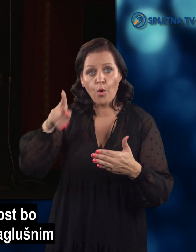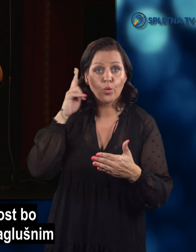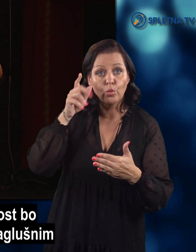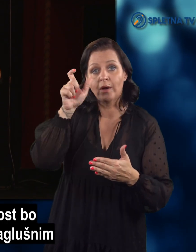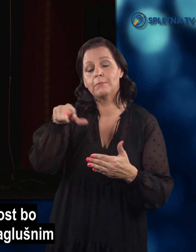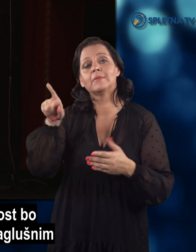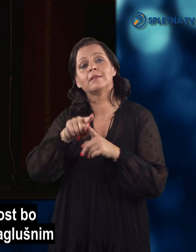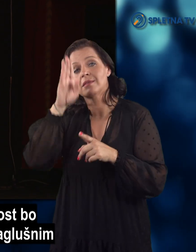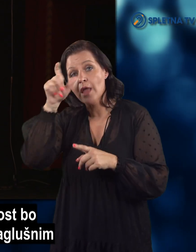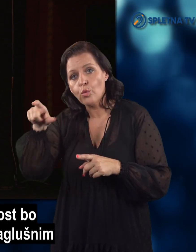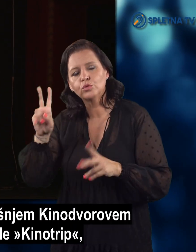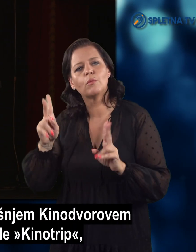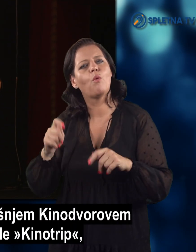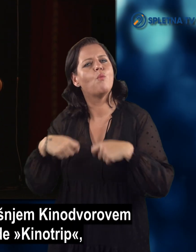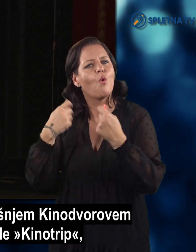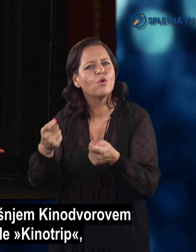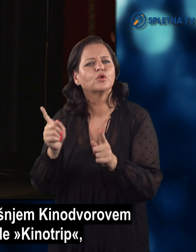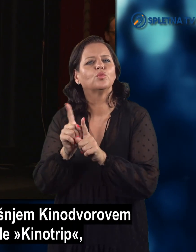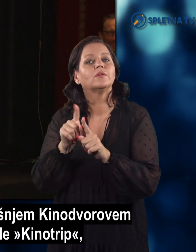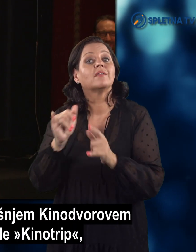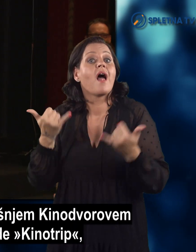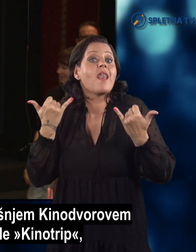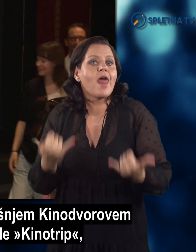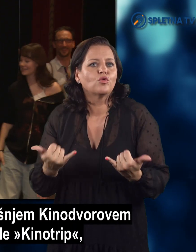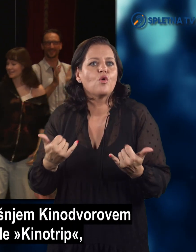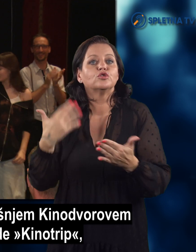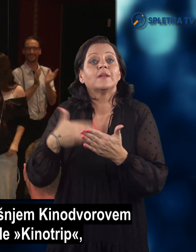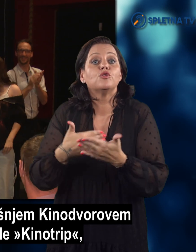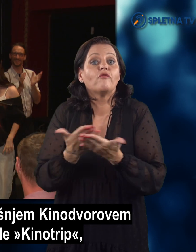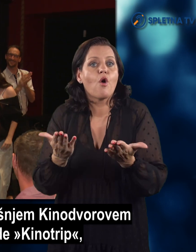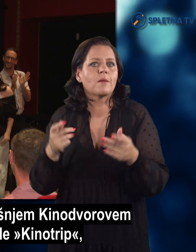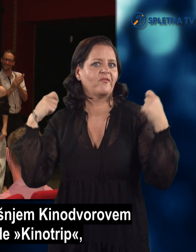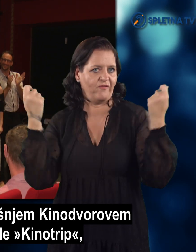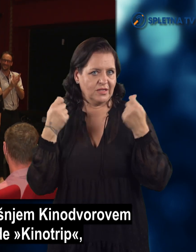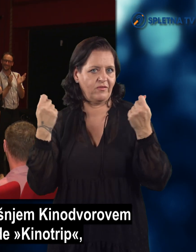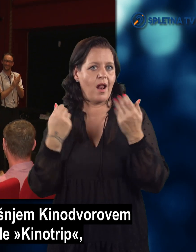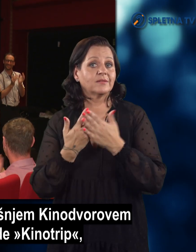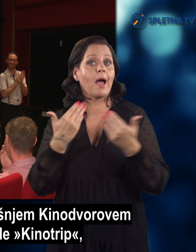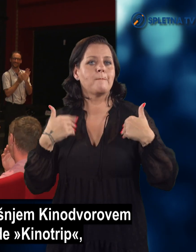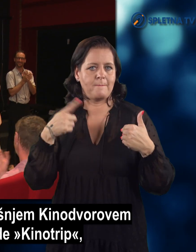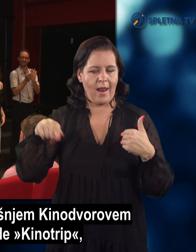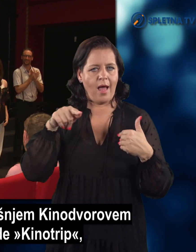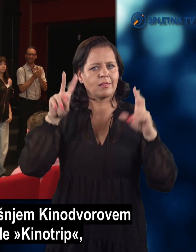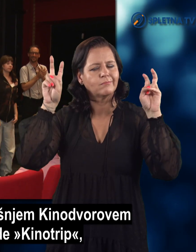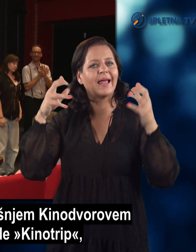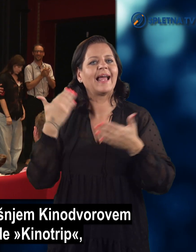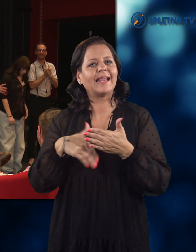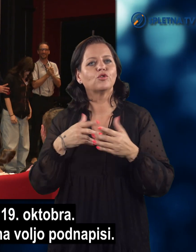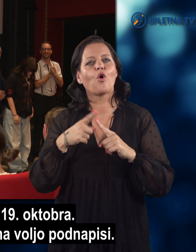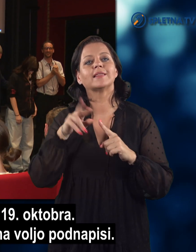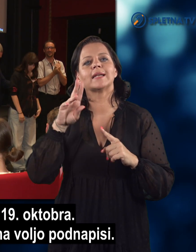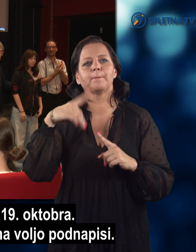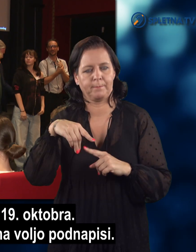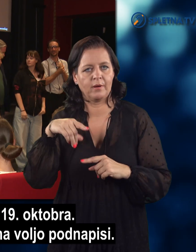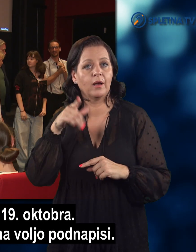Dostopnost bo gluhim in naglušnim omogočena tudi na letošnjem Kinodvorovem festivalu za mlade Kinotrip, ki